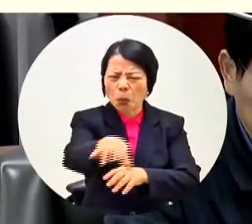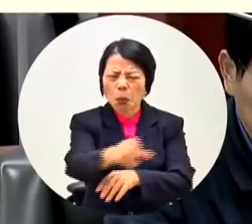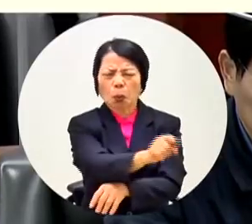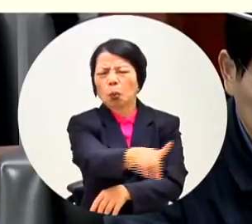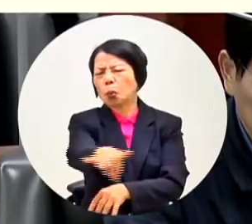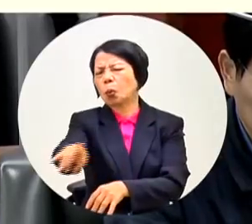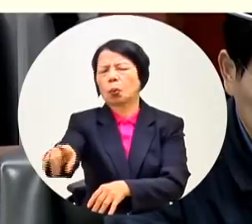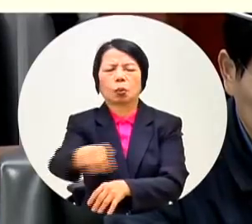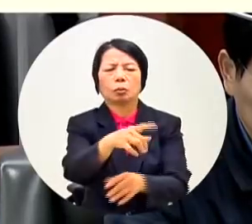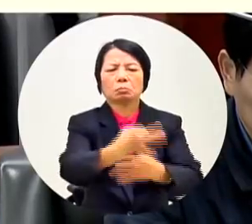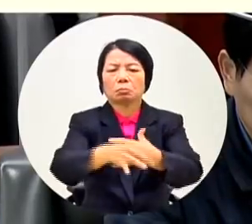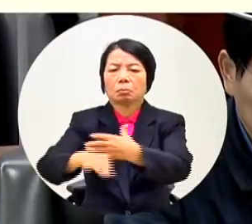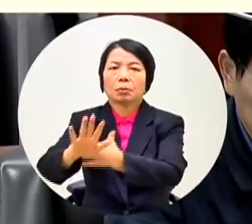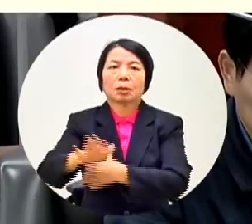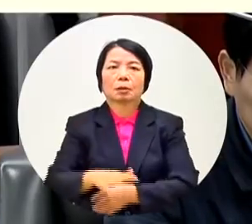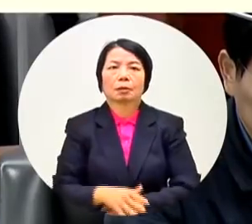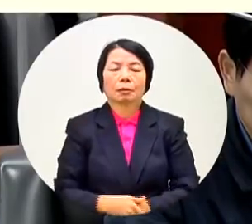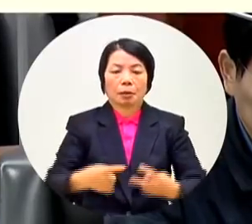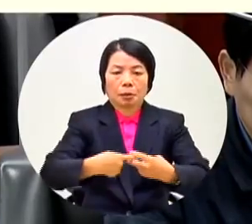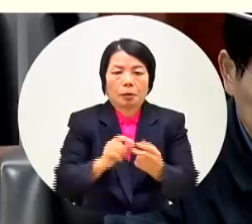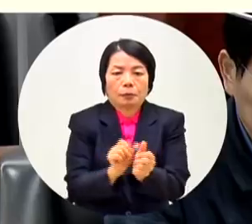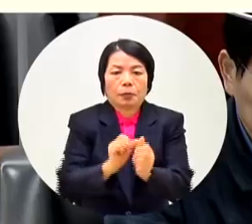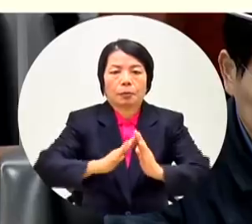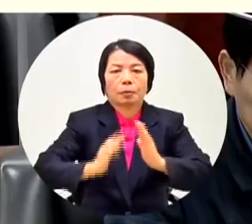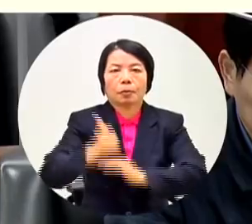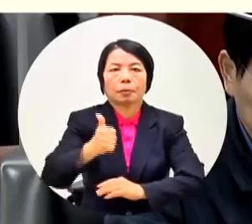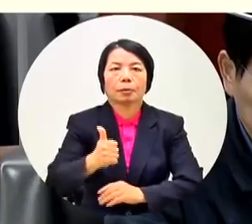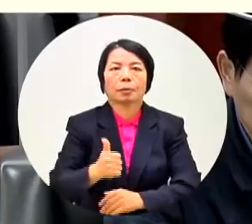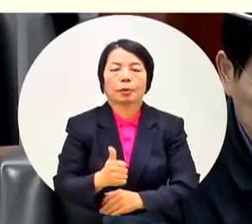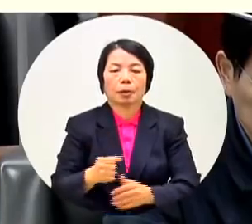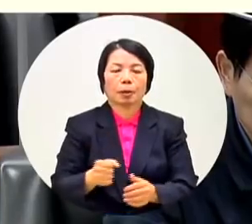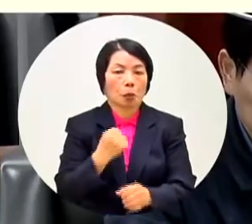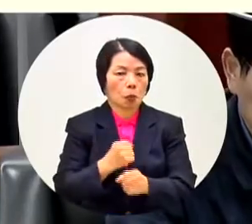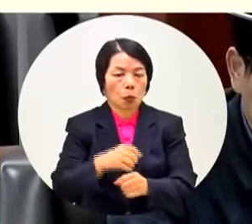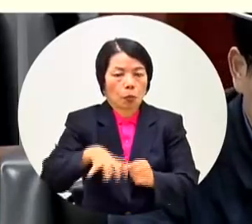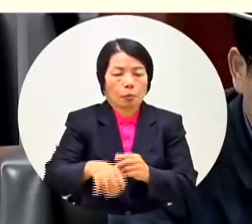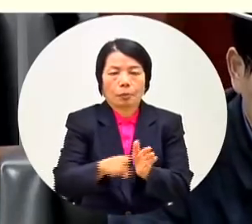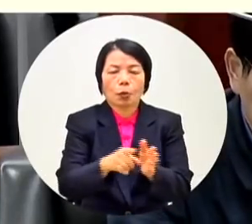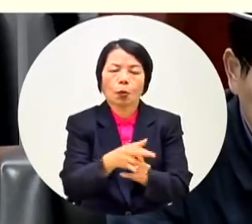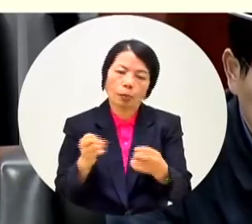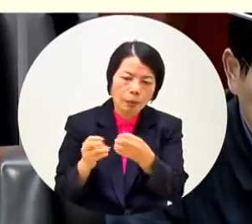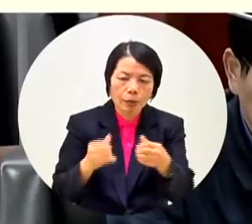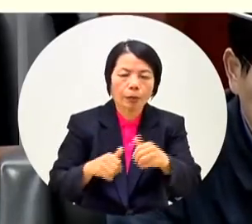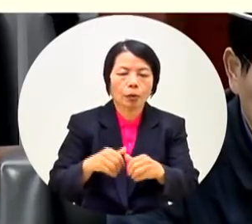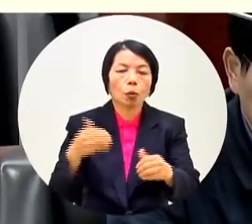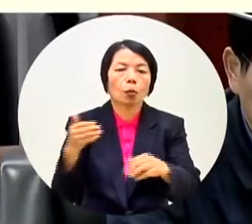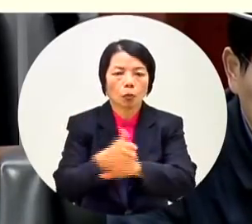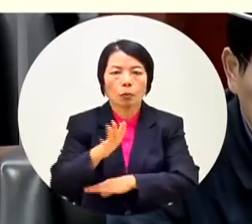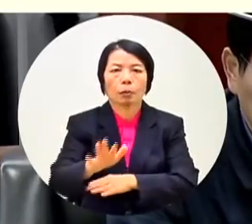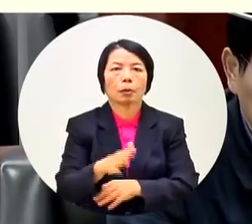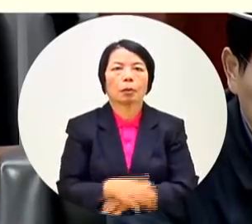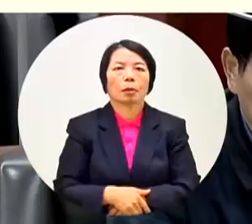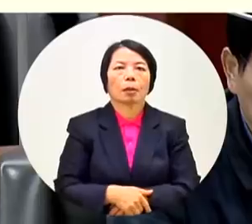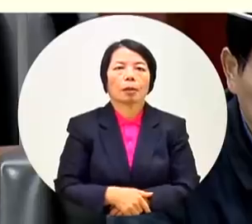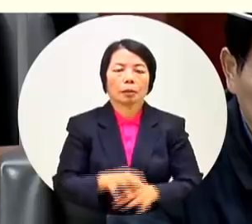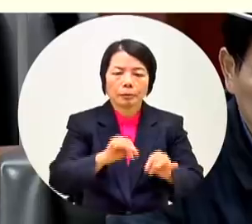市长呢，昨天到办公室，我跟他讨论一下，包括地政局、农业局都一样。哦，以前的历